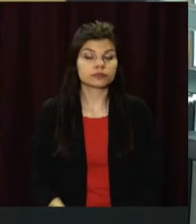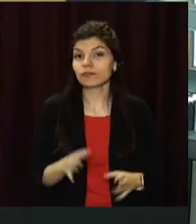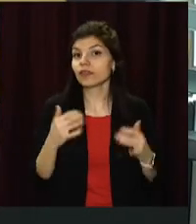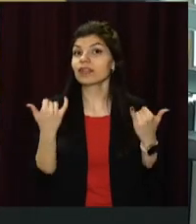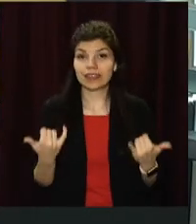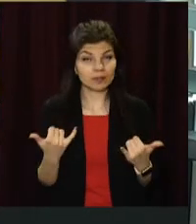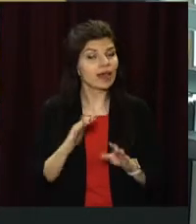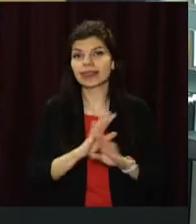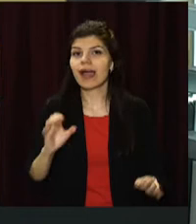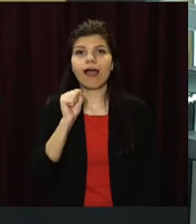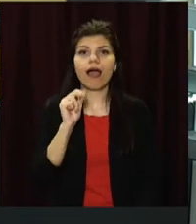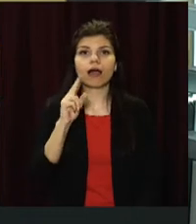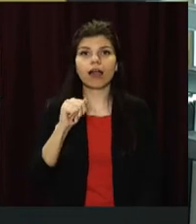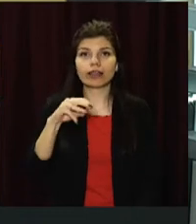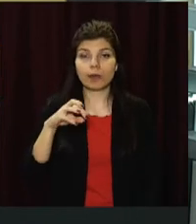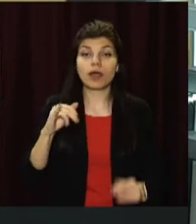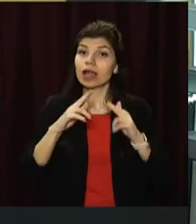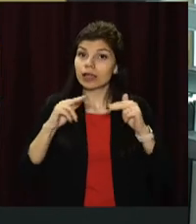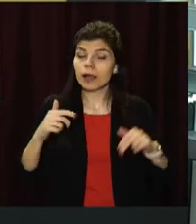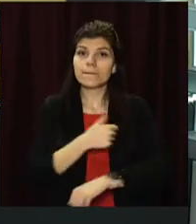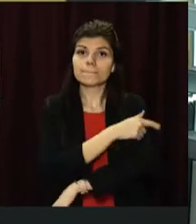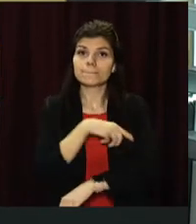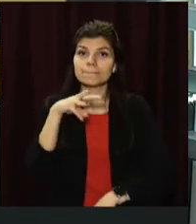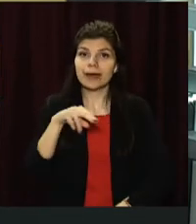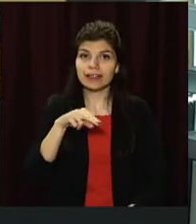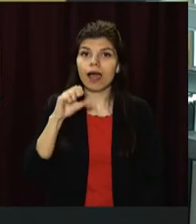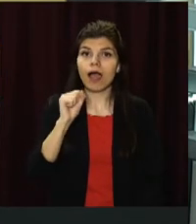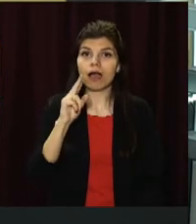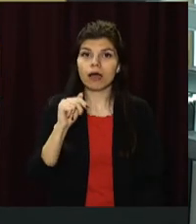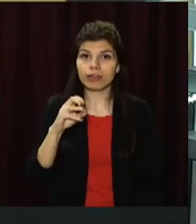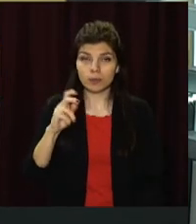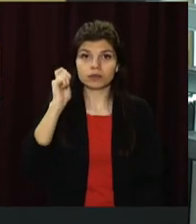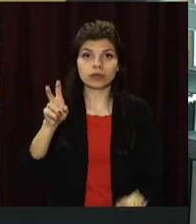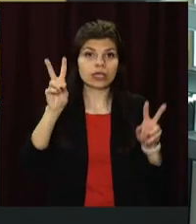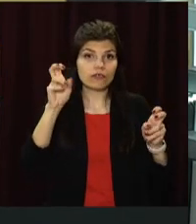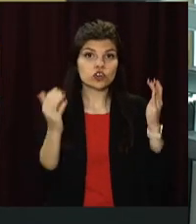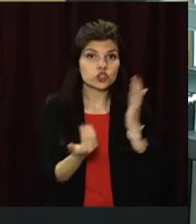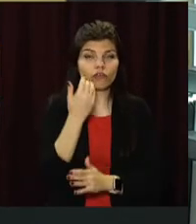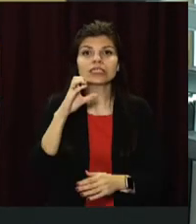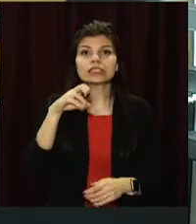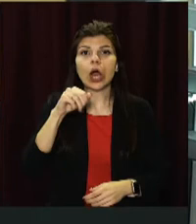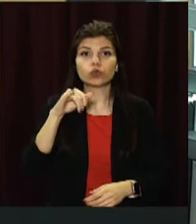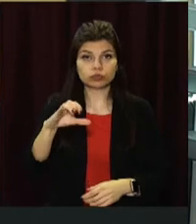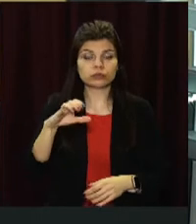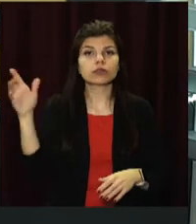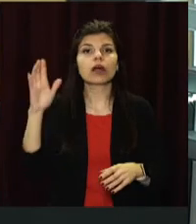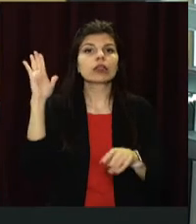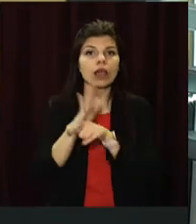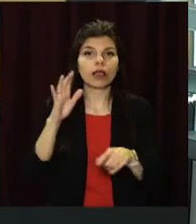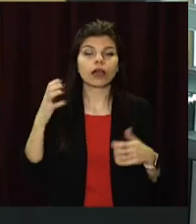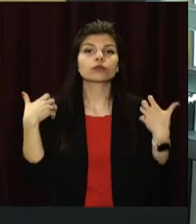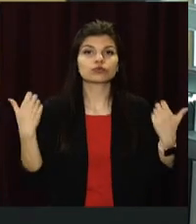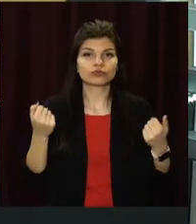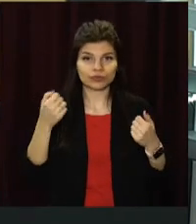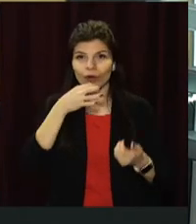Тепер не академія. Дніпропетровська медакадемія тепер має нову назву та інший статус. За наказом міністра охорони